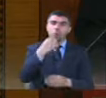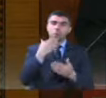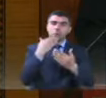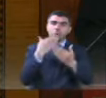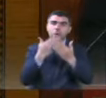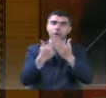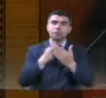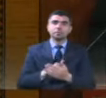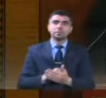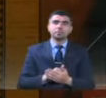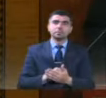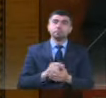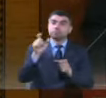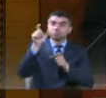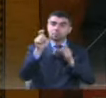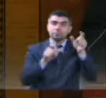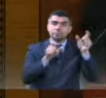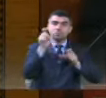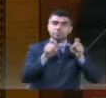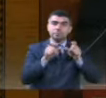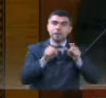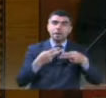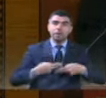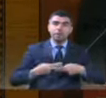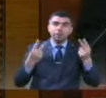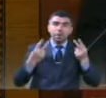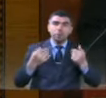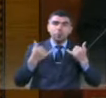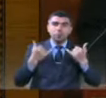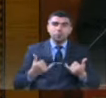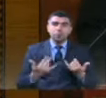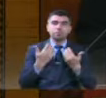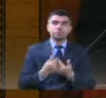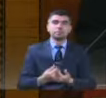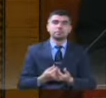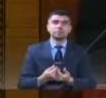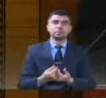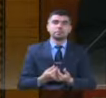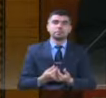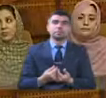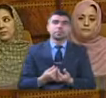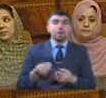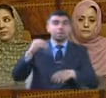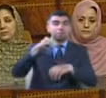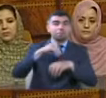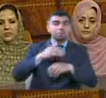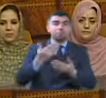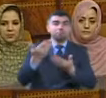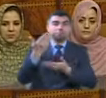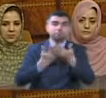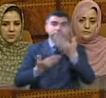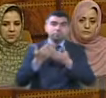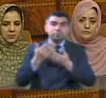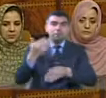الجزيل للفرق التي تقدمت بهذا الموضوع، الموضوع الذي ارتأينا أن نتعاطى معه في فريق